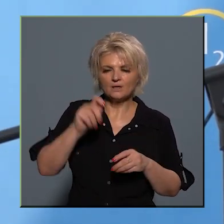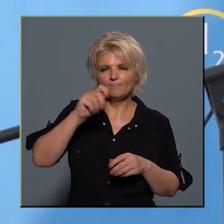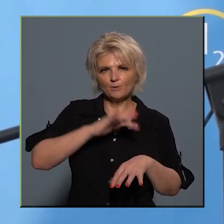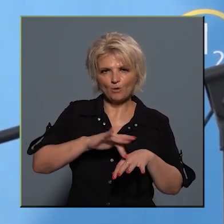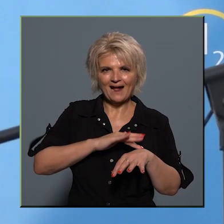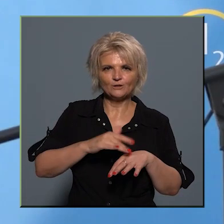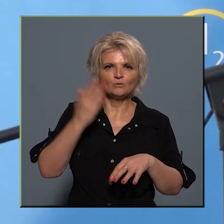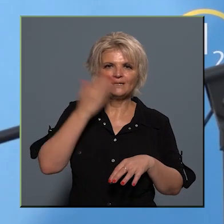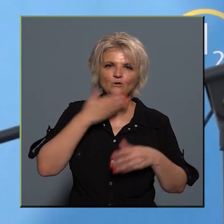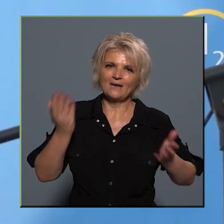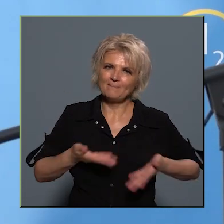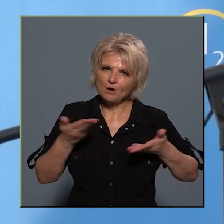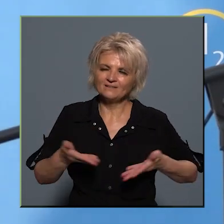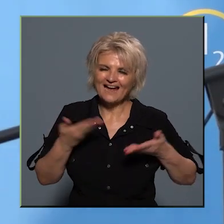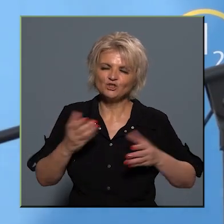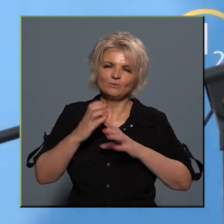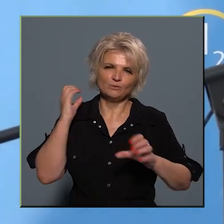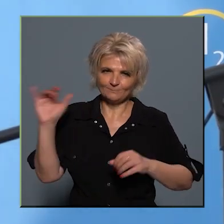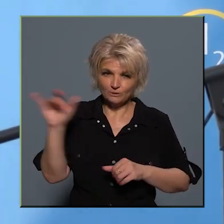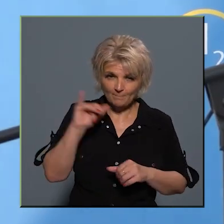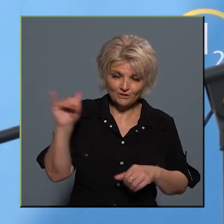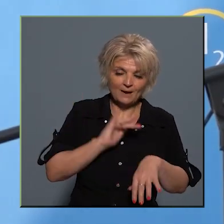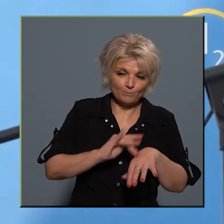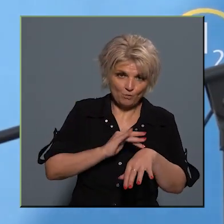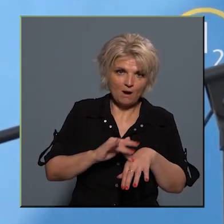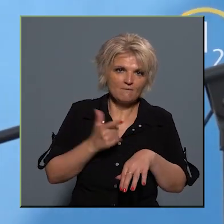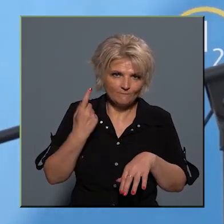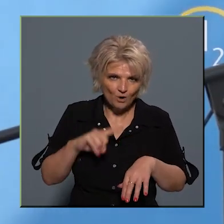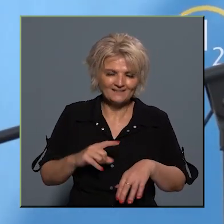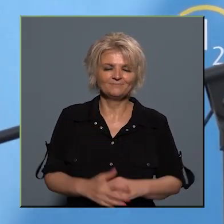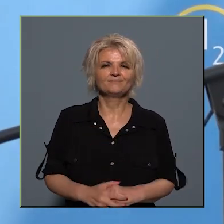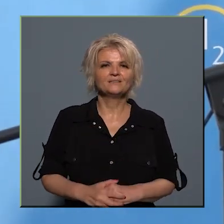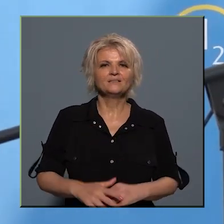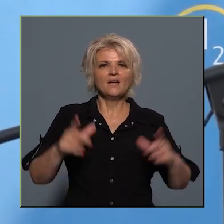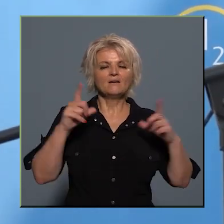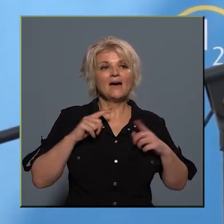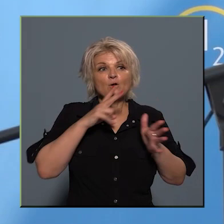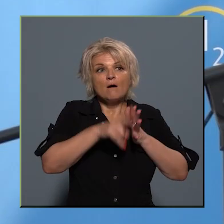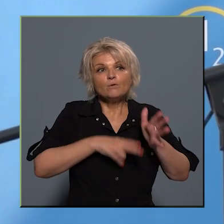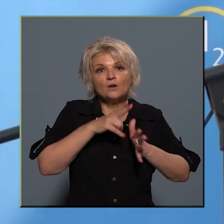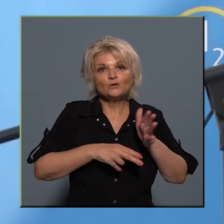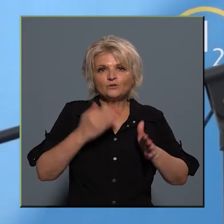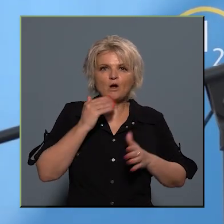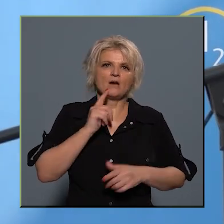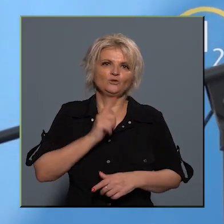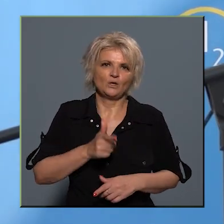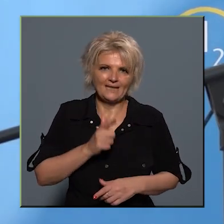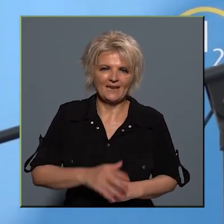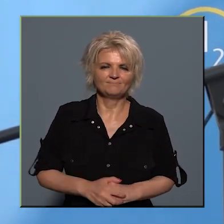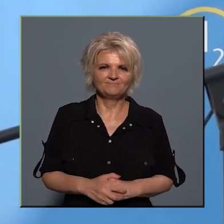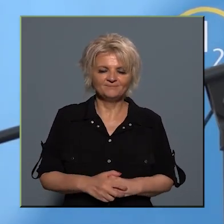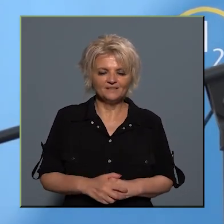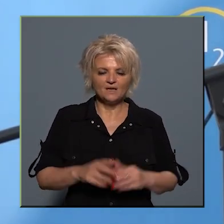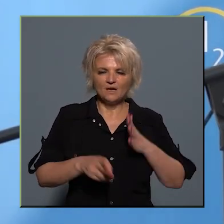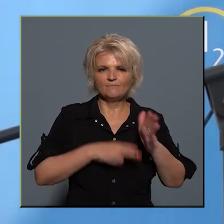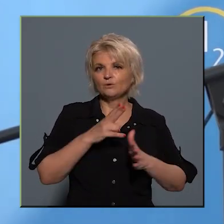buszt Budapesten már, illetve várjuk azt, hogy vonatot is tudjunk tölteni. Vonatra hál' Istennek